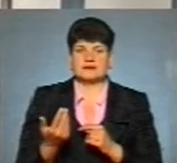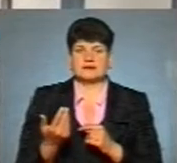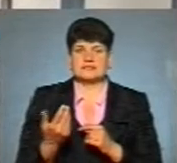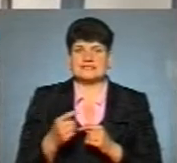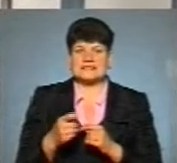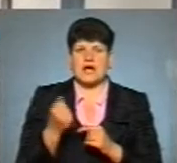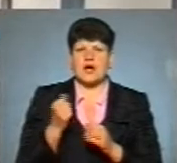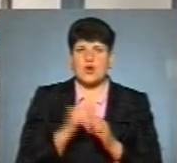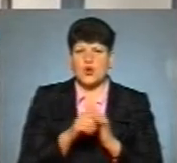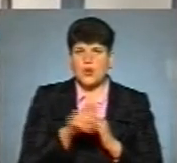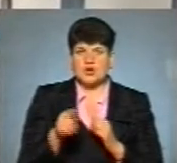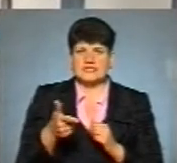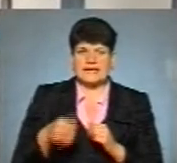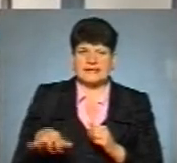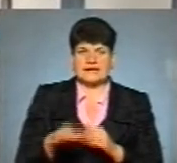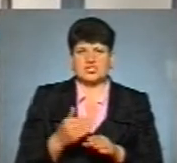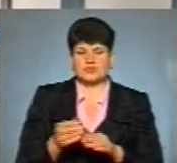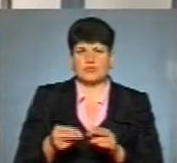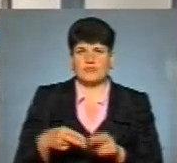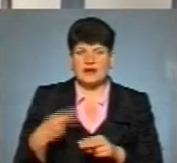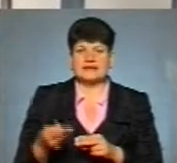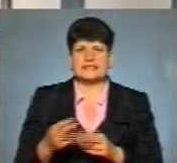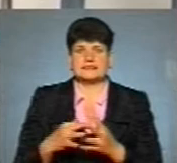ж таки, щоб частково компенсувати, і аграрії могли